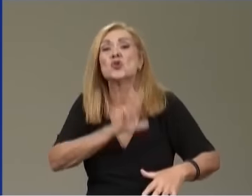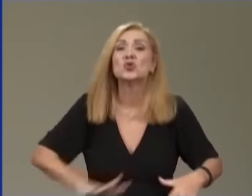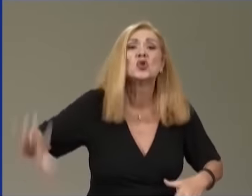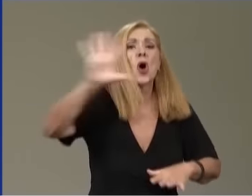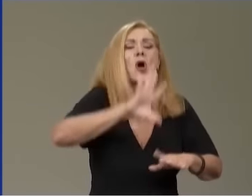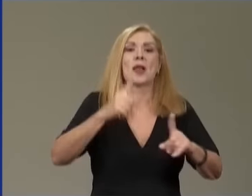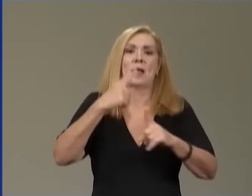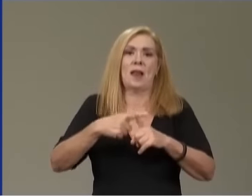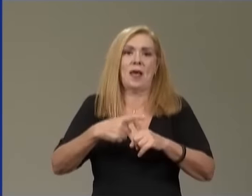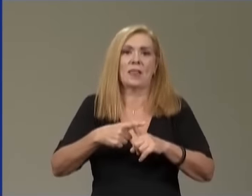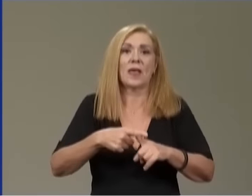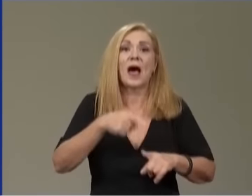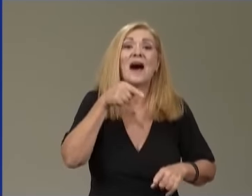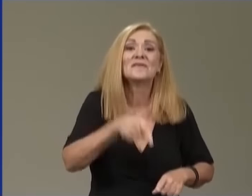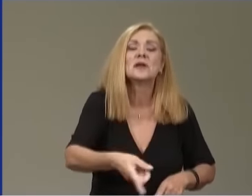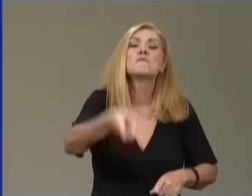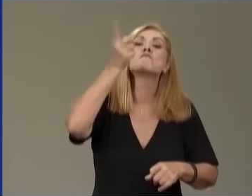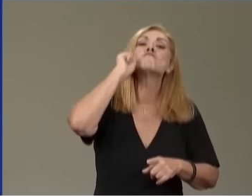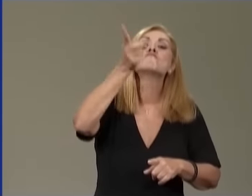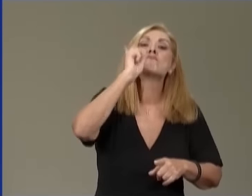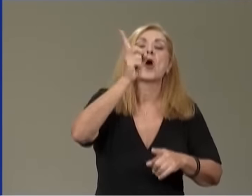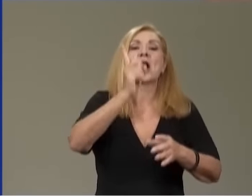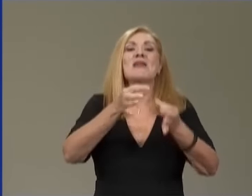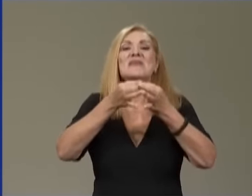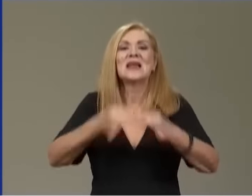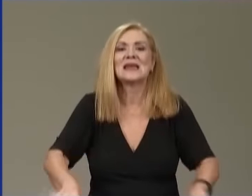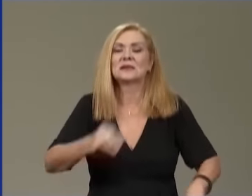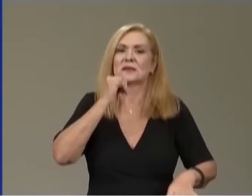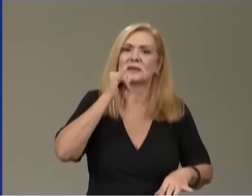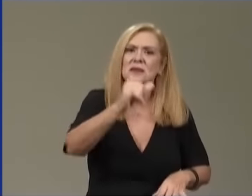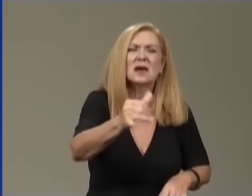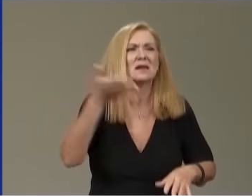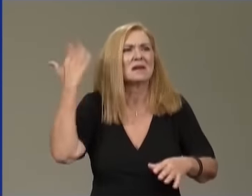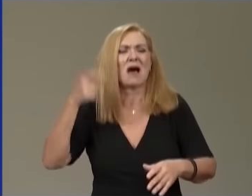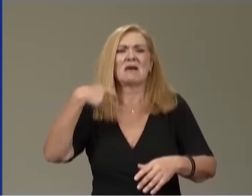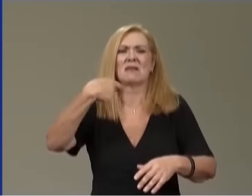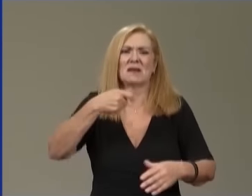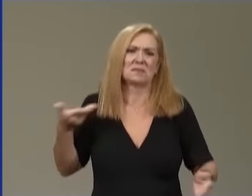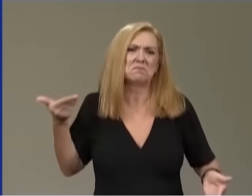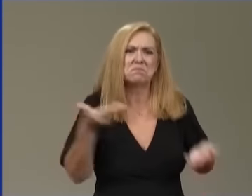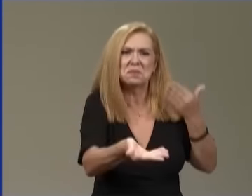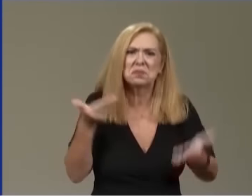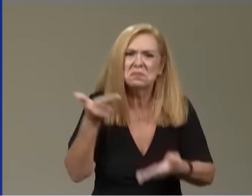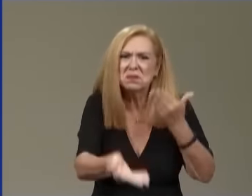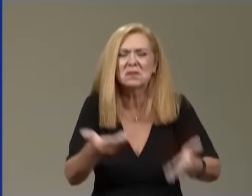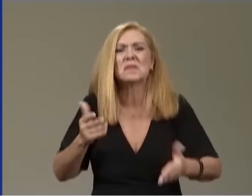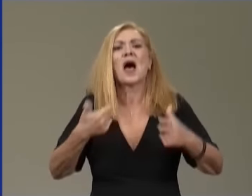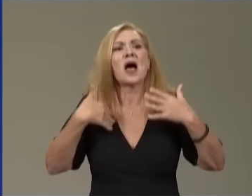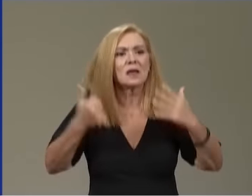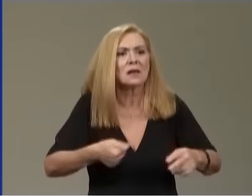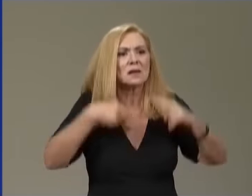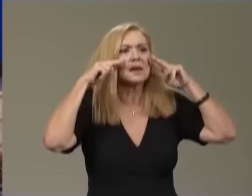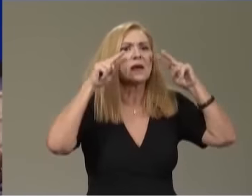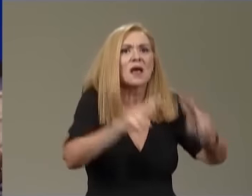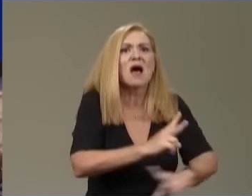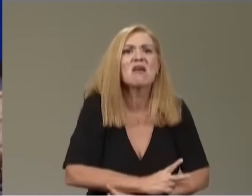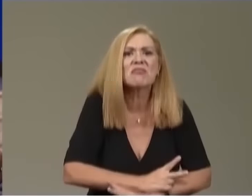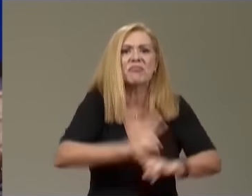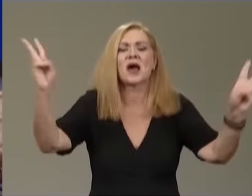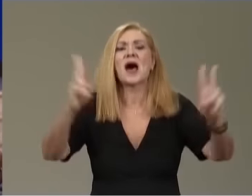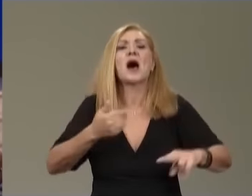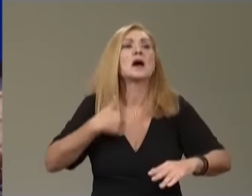αυτή είναι η οριστική λύση για να αντιμετωπίσουμε δικαστικές εκκρεμότητες και να αποκτήσουμε απόλυτη ορατότητα για το τι μπορούμε